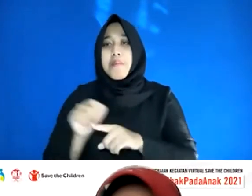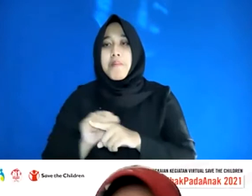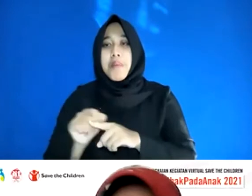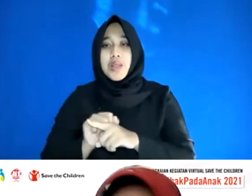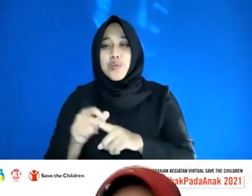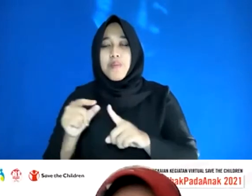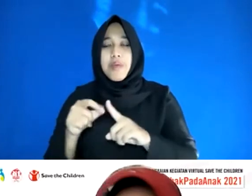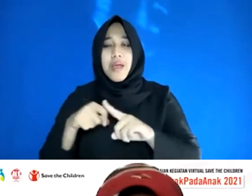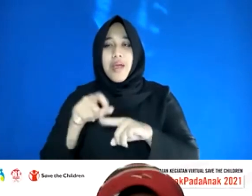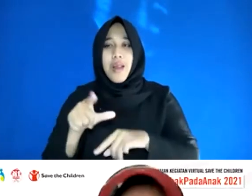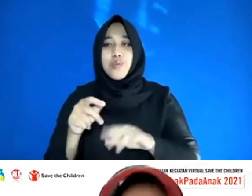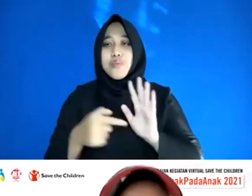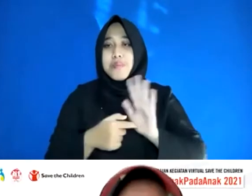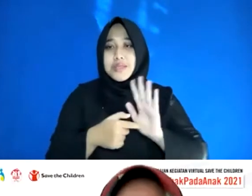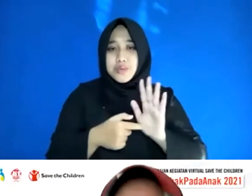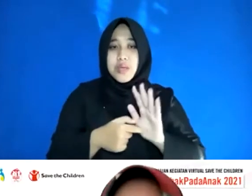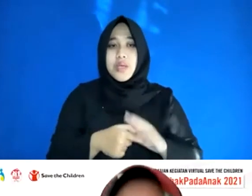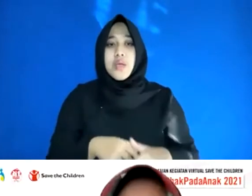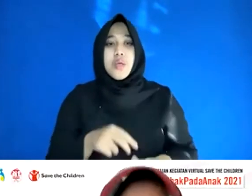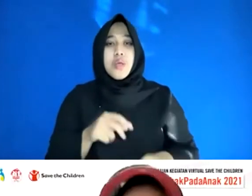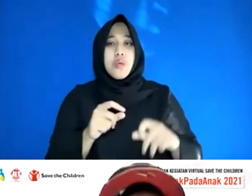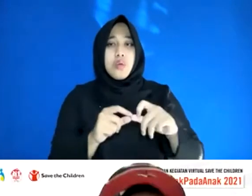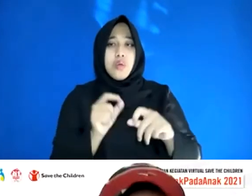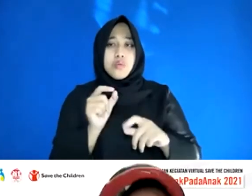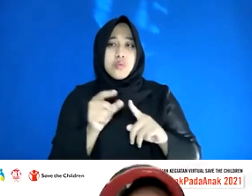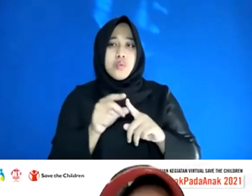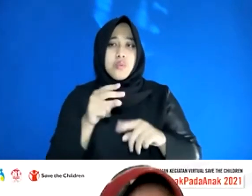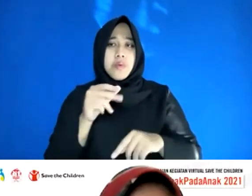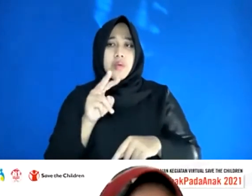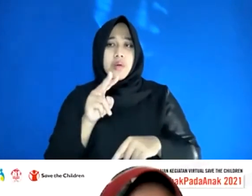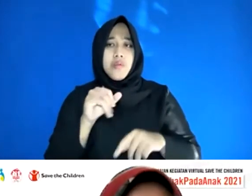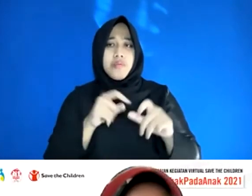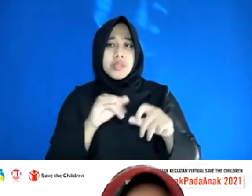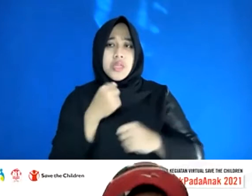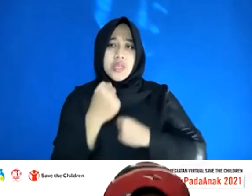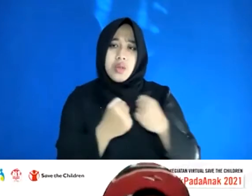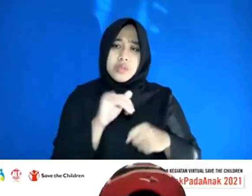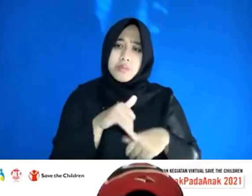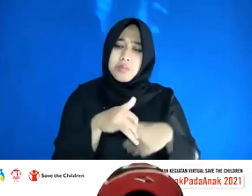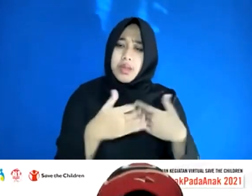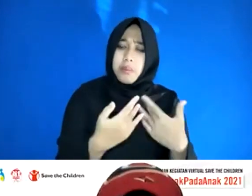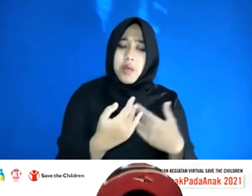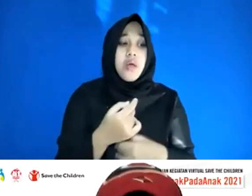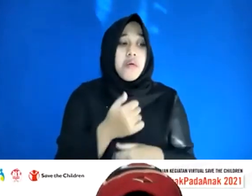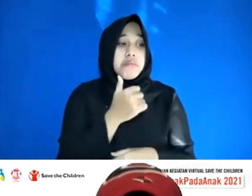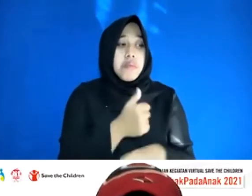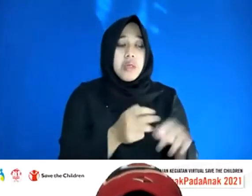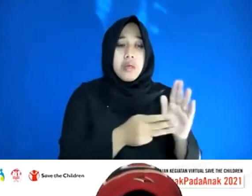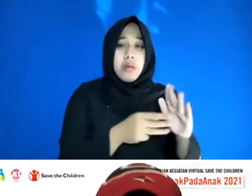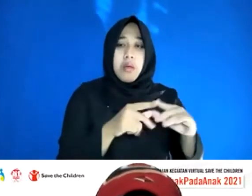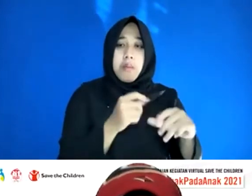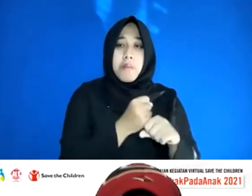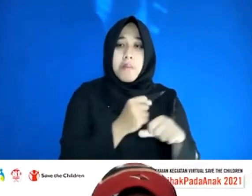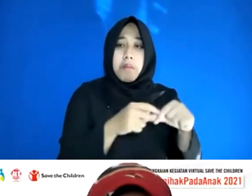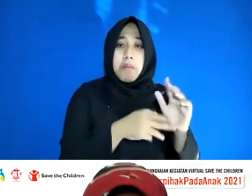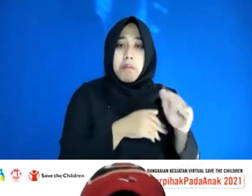mahasiswa. Nah, untuk model supervisi yang biasa dilakukan itu seperti apa Bu Gilang, untuk baik untuk magang maupun praktikum ini?